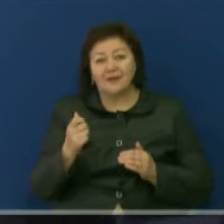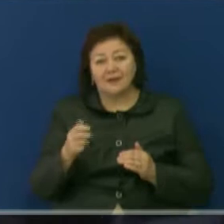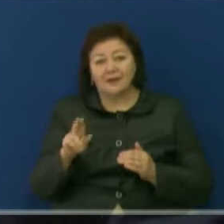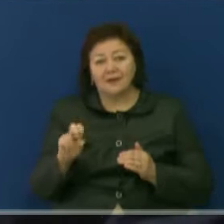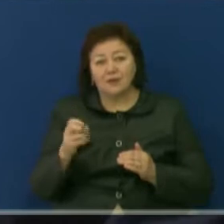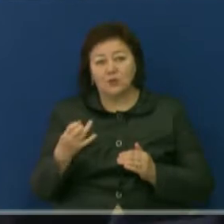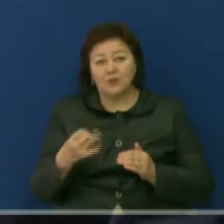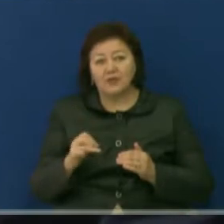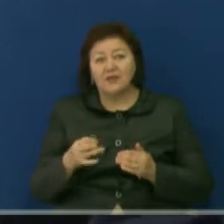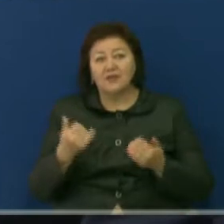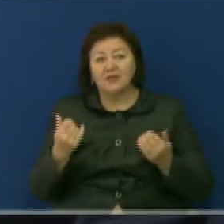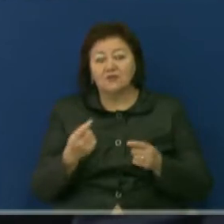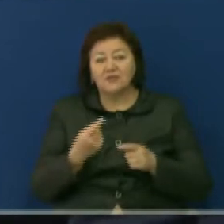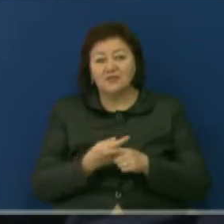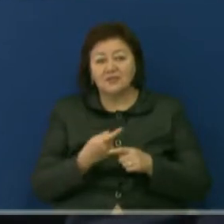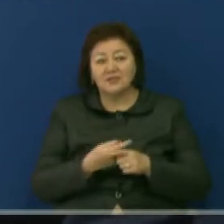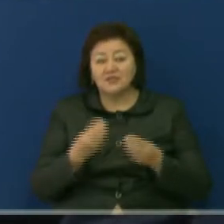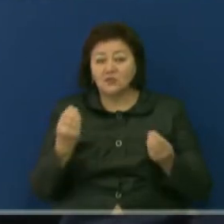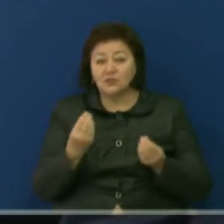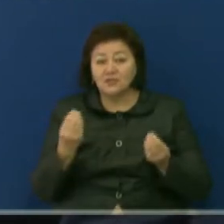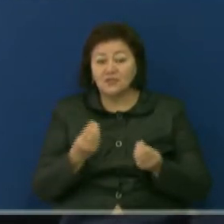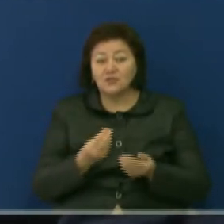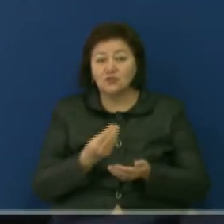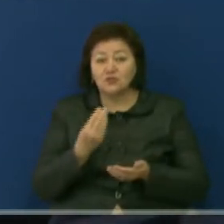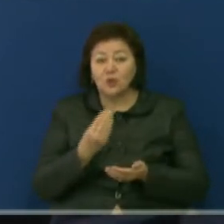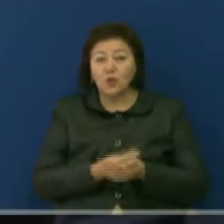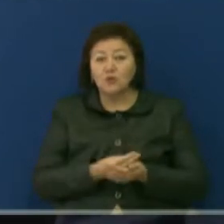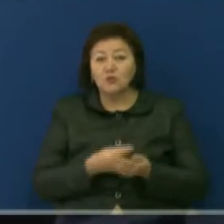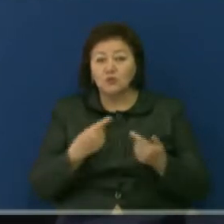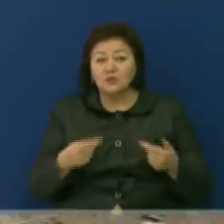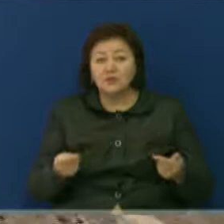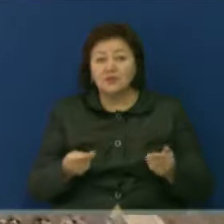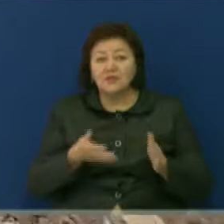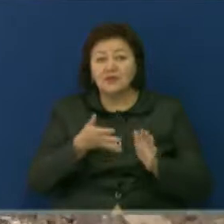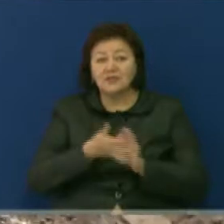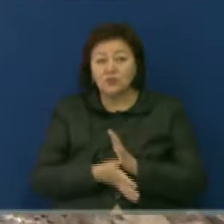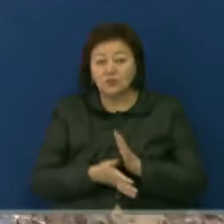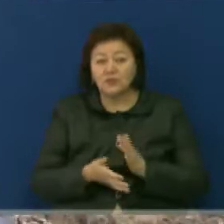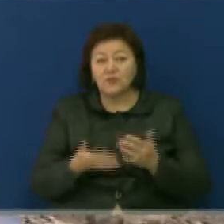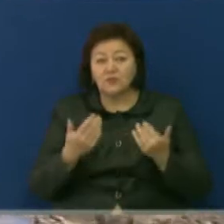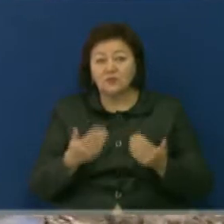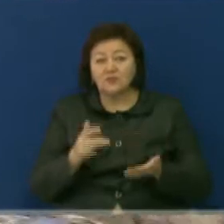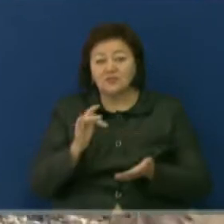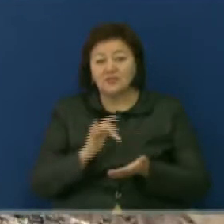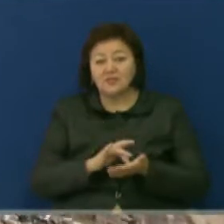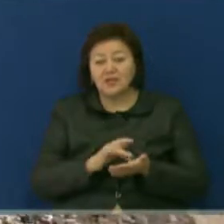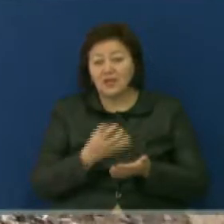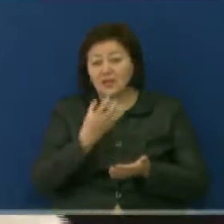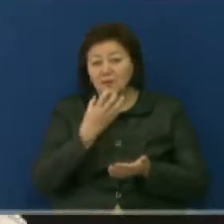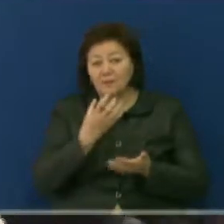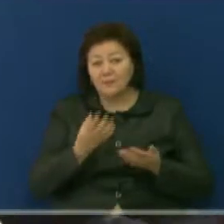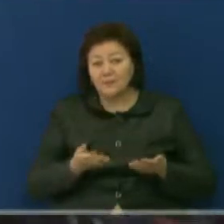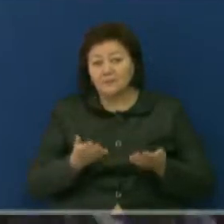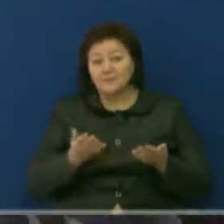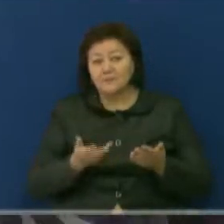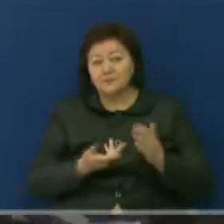жоғары техникалық және коммерциялық шығындарды жою қажет. Бізде жылу жеткілікті. Орталық қазандығында жүргізіліп жатқан жұмыстар болжам